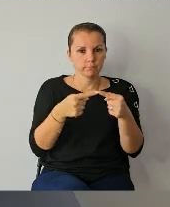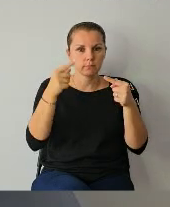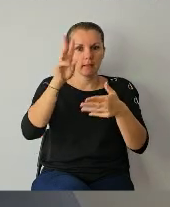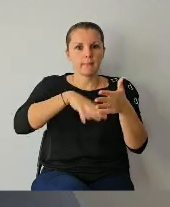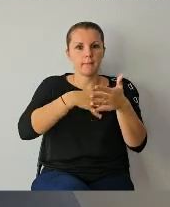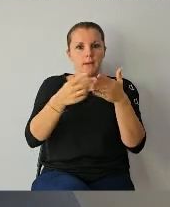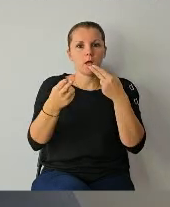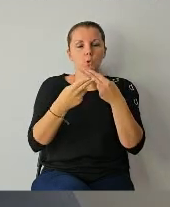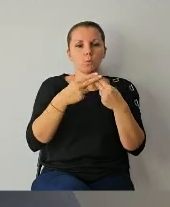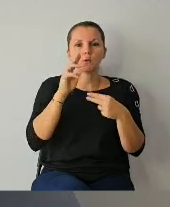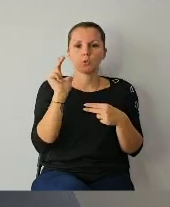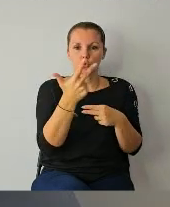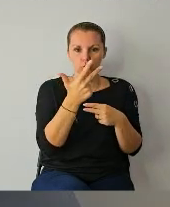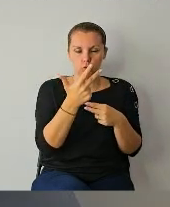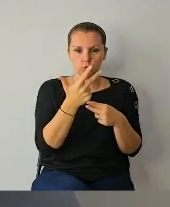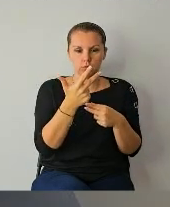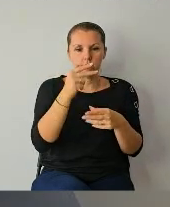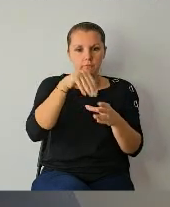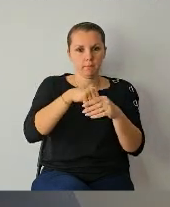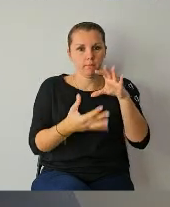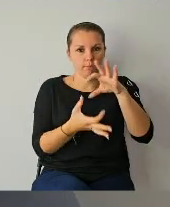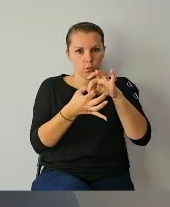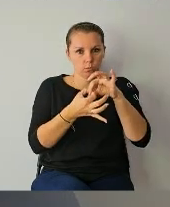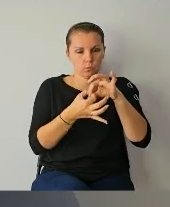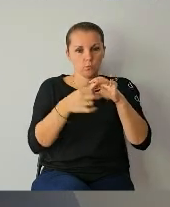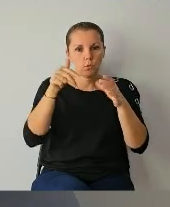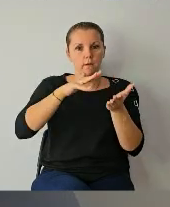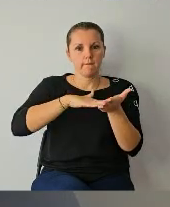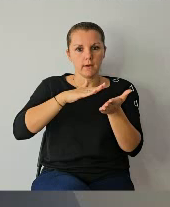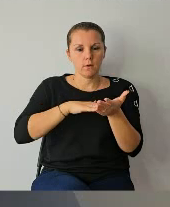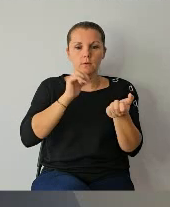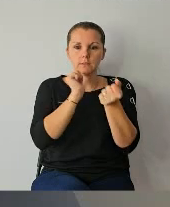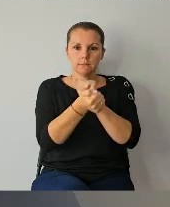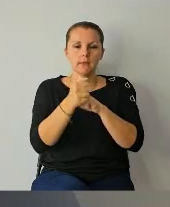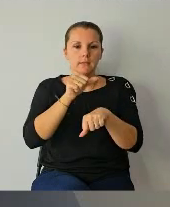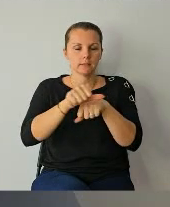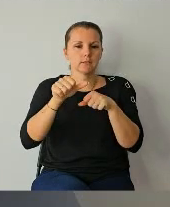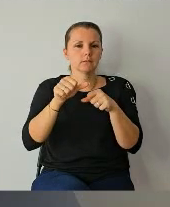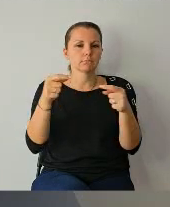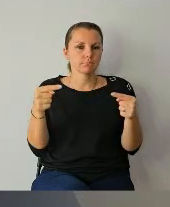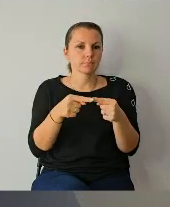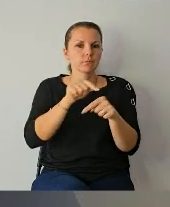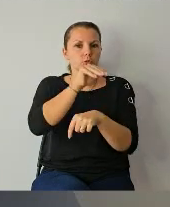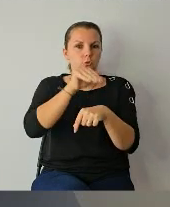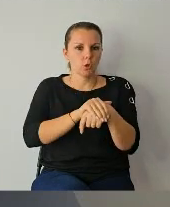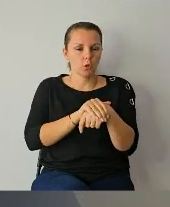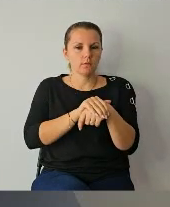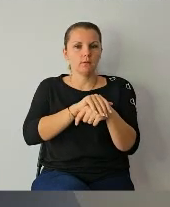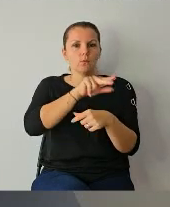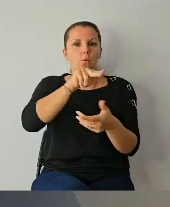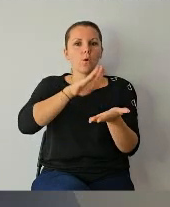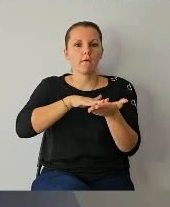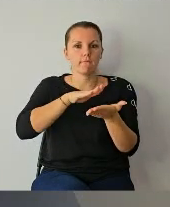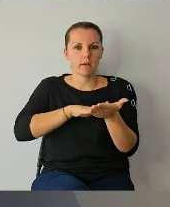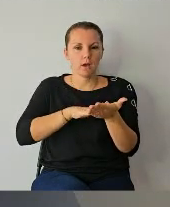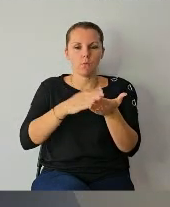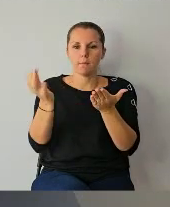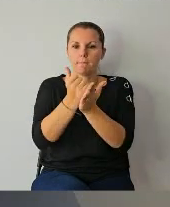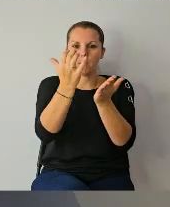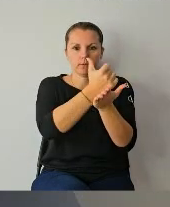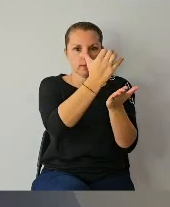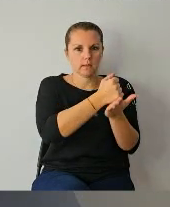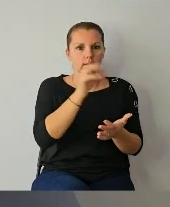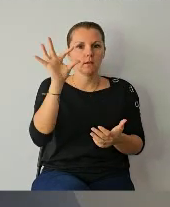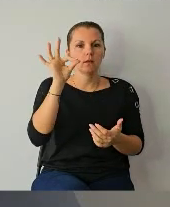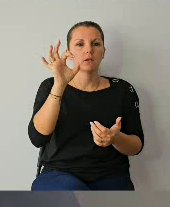3 do niniejszej uchwały i zmiany te są zgodne z uchwałami podjętymi przez sołectwa w tym